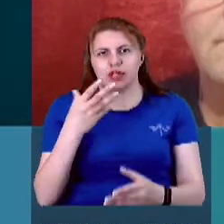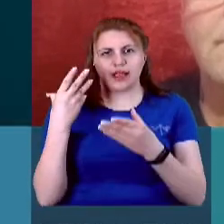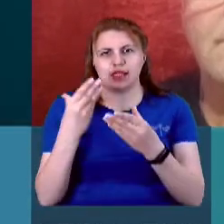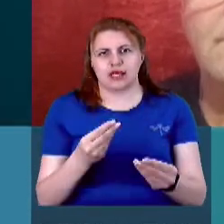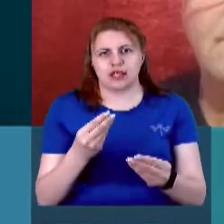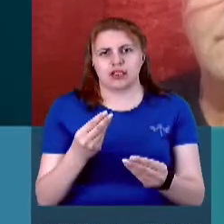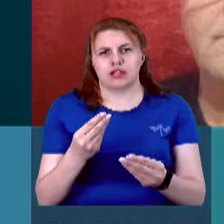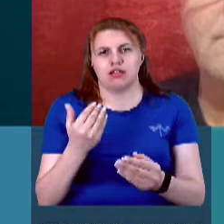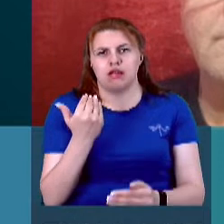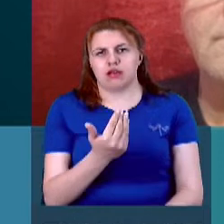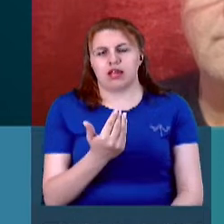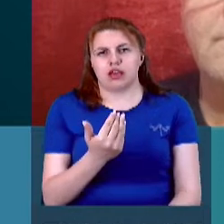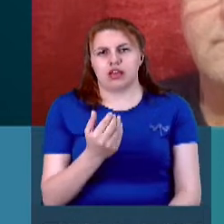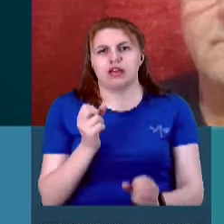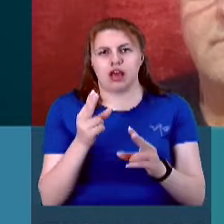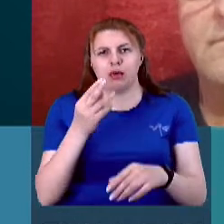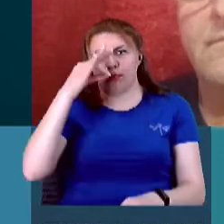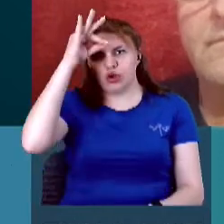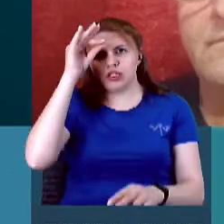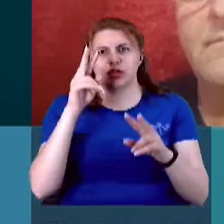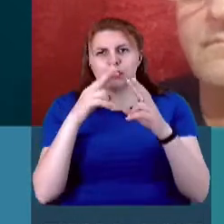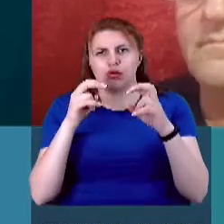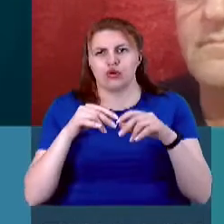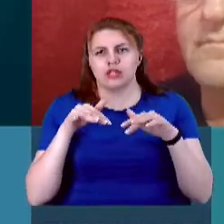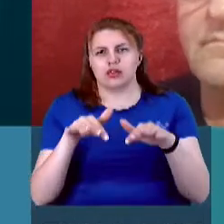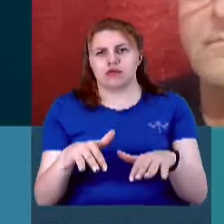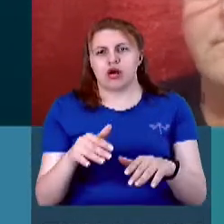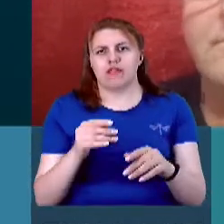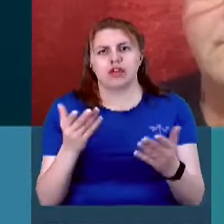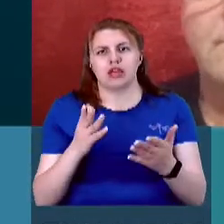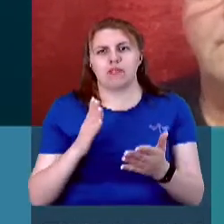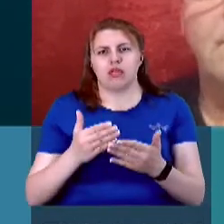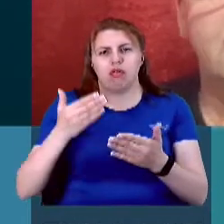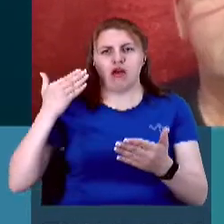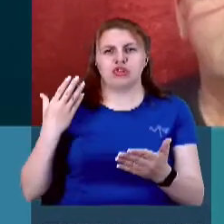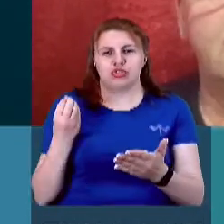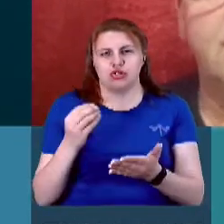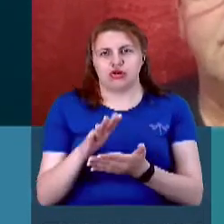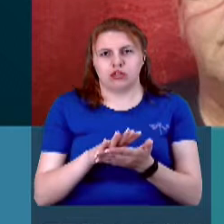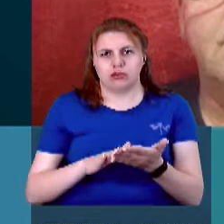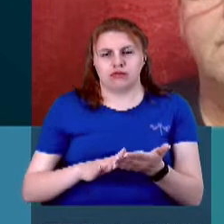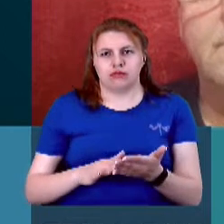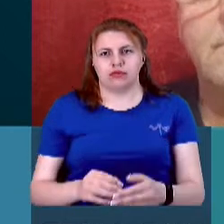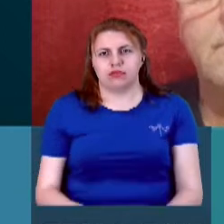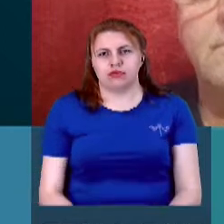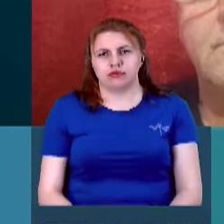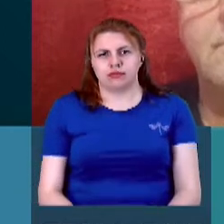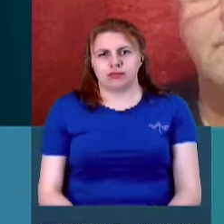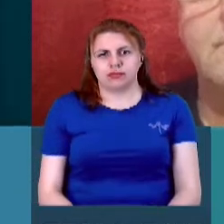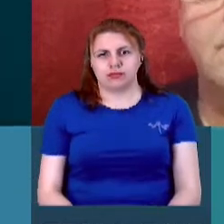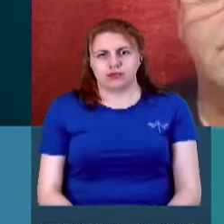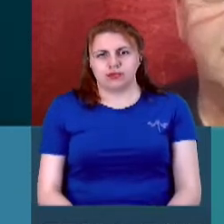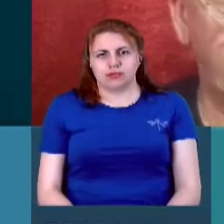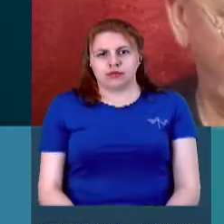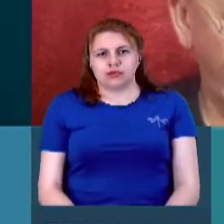неї, зокрема. Як поліція розслідує ці справи, які були заведені трохи раніше? Ну, знаєте, про кота ми вже